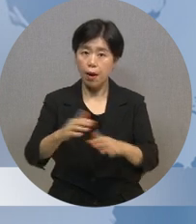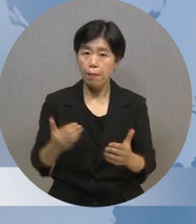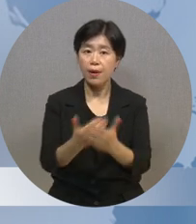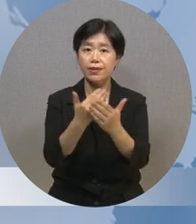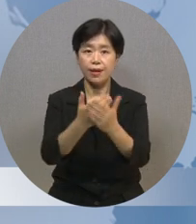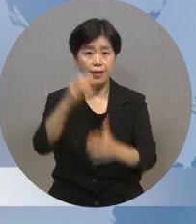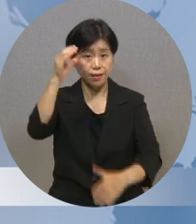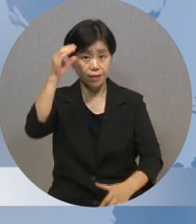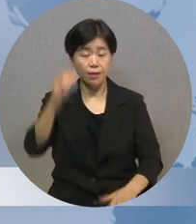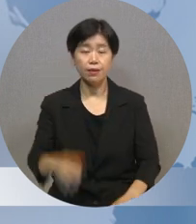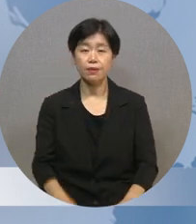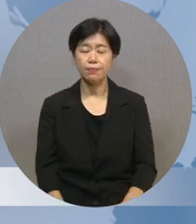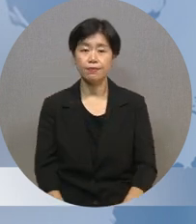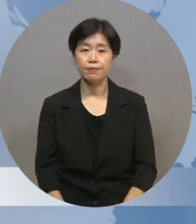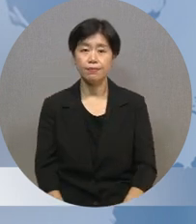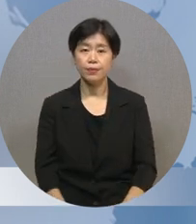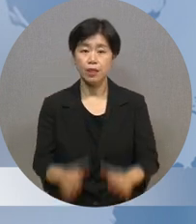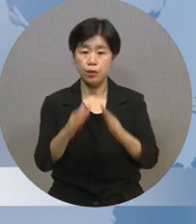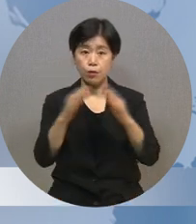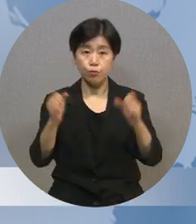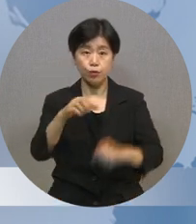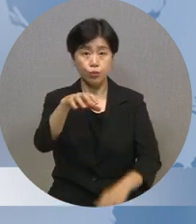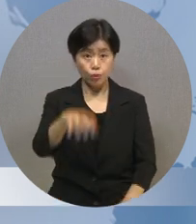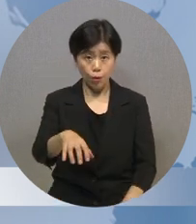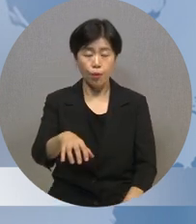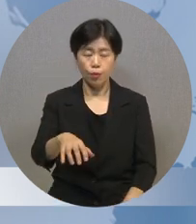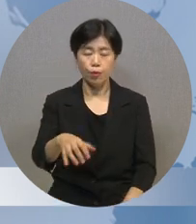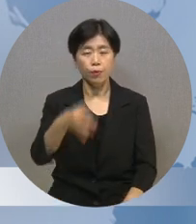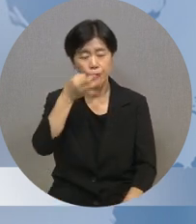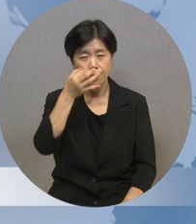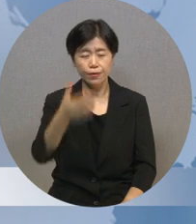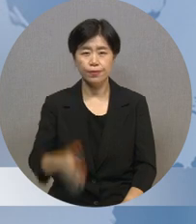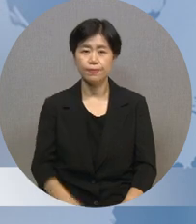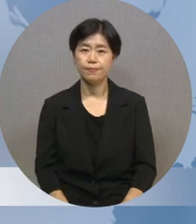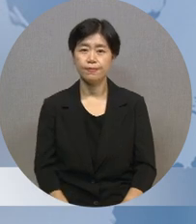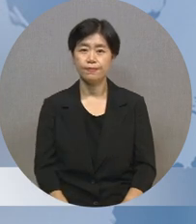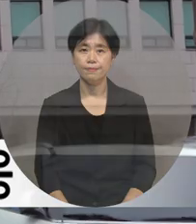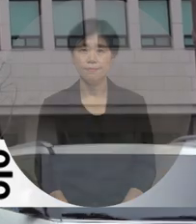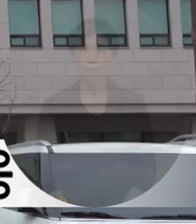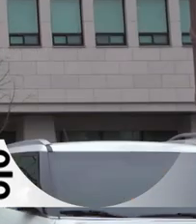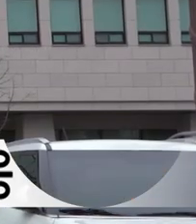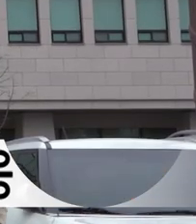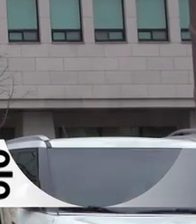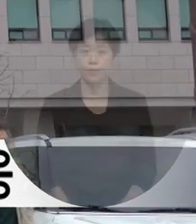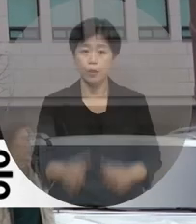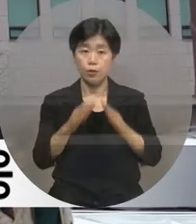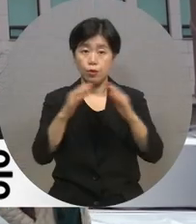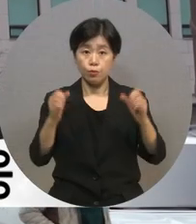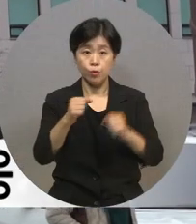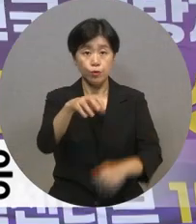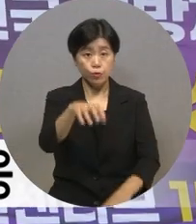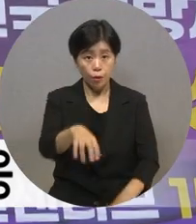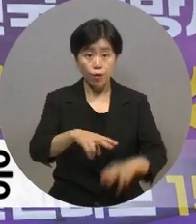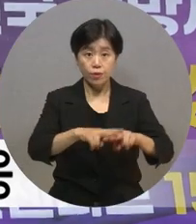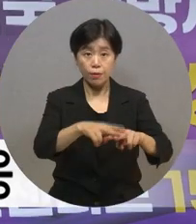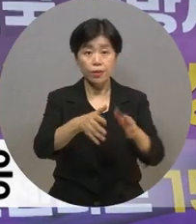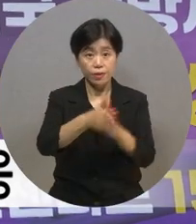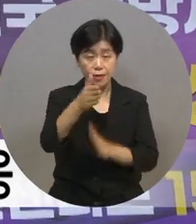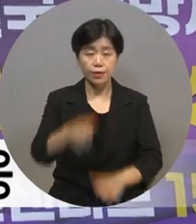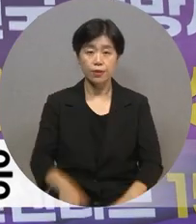것으로 기대되는데요. 전북 지역 소식 김영재 기자가 보도합니다. 전북 특별자치도 남원시가